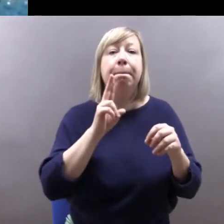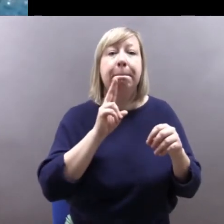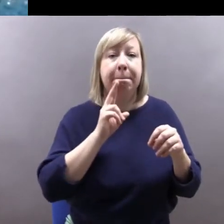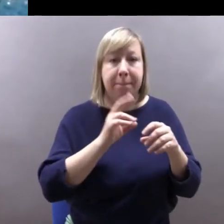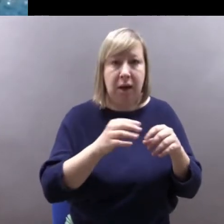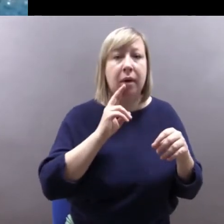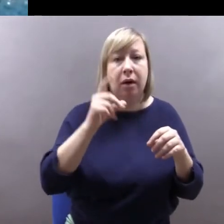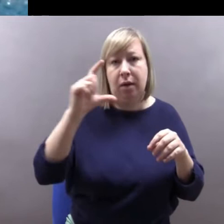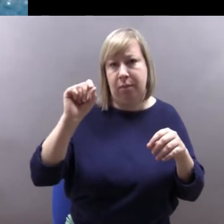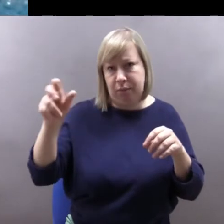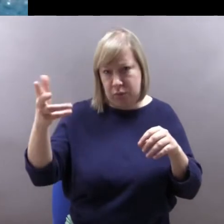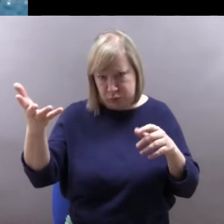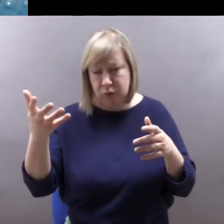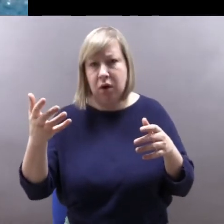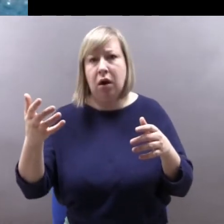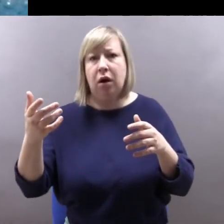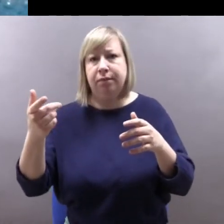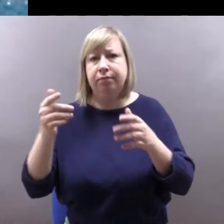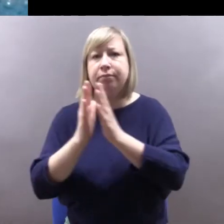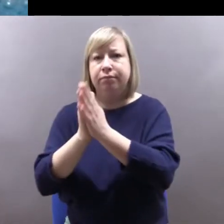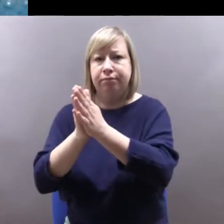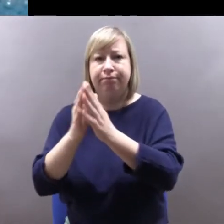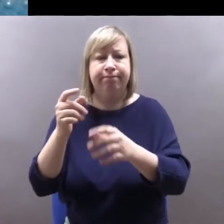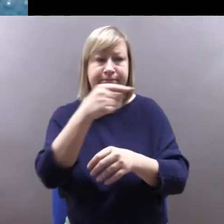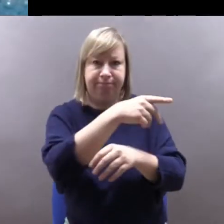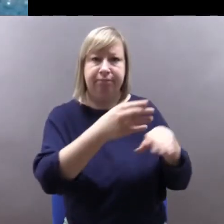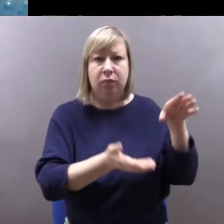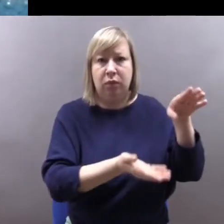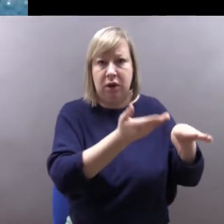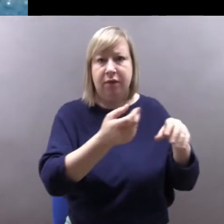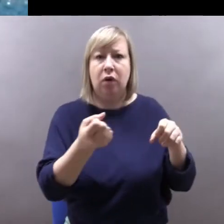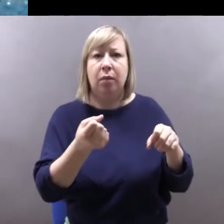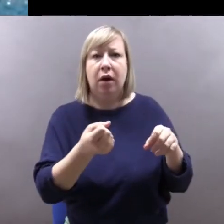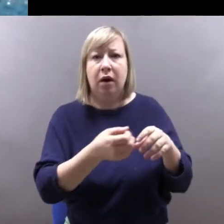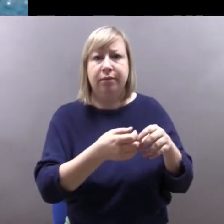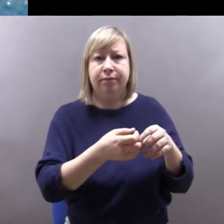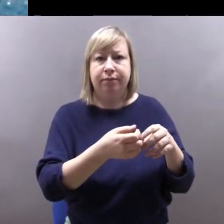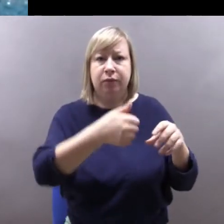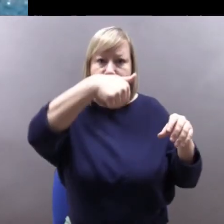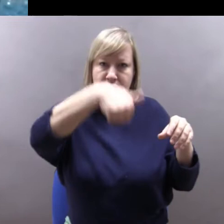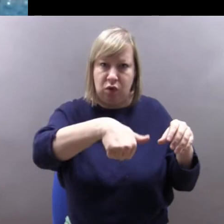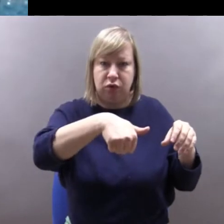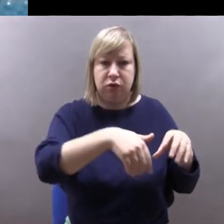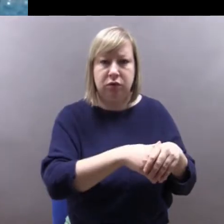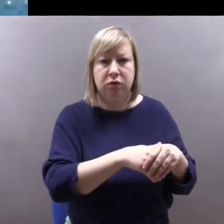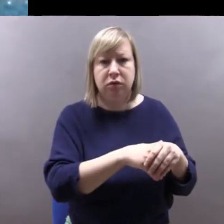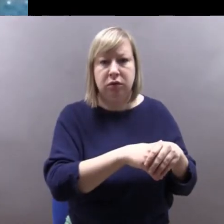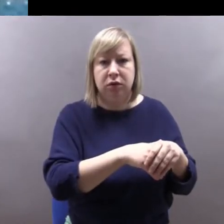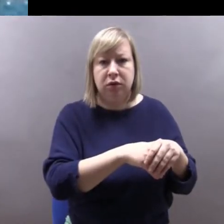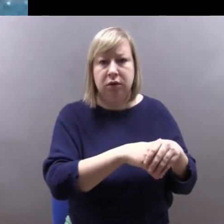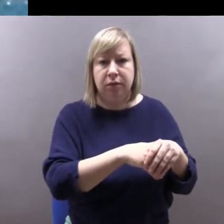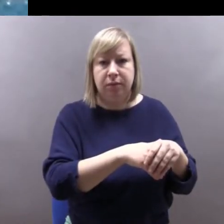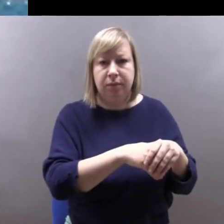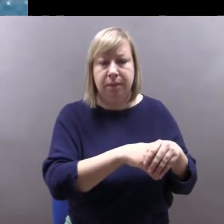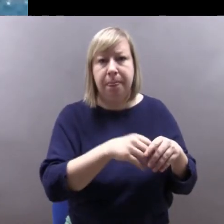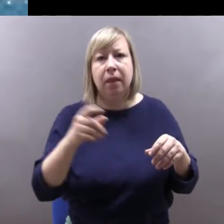poszła po panią, żeby uruchomiła tą platformę, bo chciała być na górę, tak, żeby podpisać dokumenty i tak dalej,